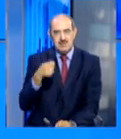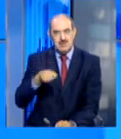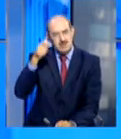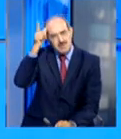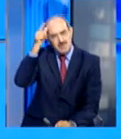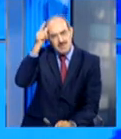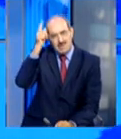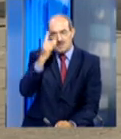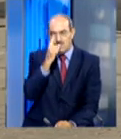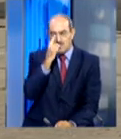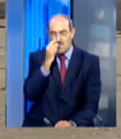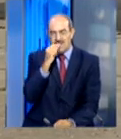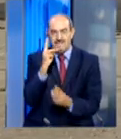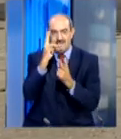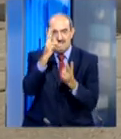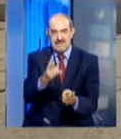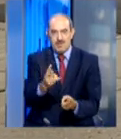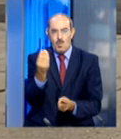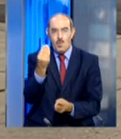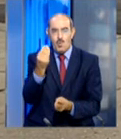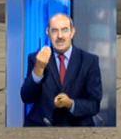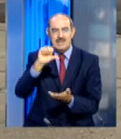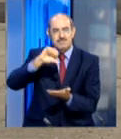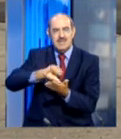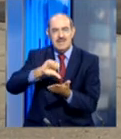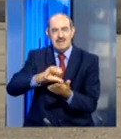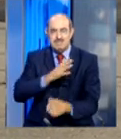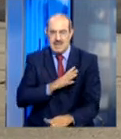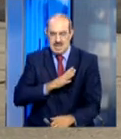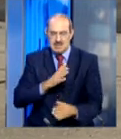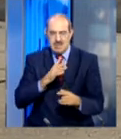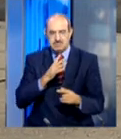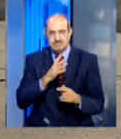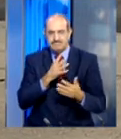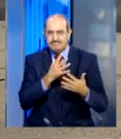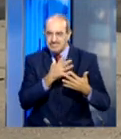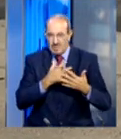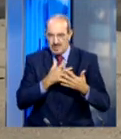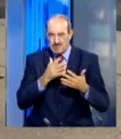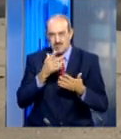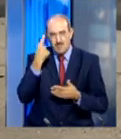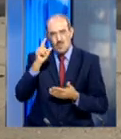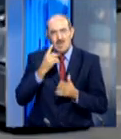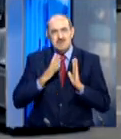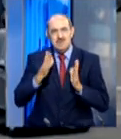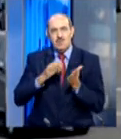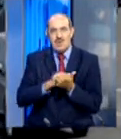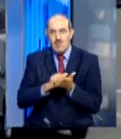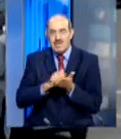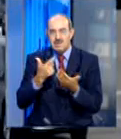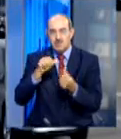الجمهورية السيد عبد المجيد تبون إلى نيويورك بالولايات المتحدة الأمريكية للمشاركة في